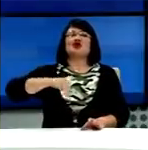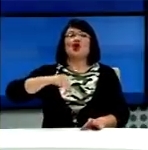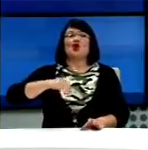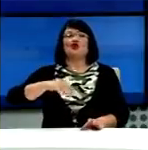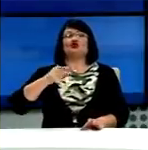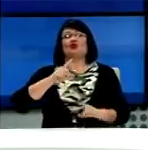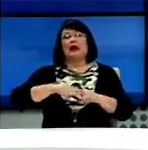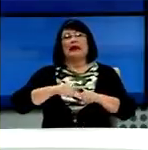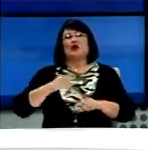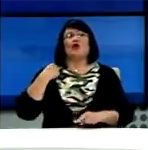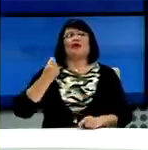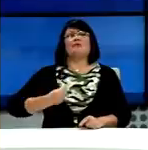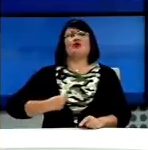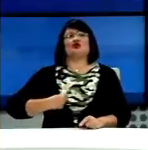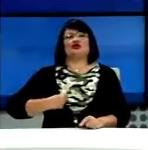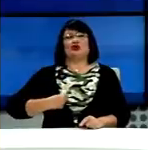Δημοσίου.